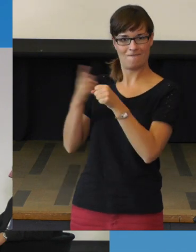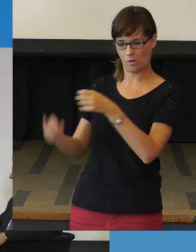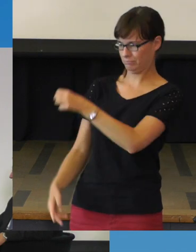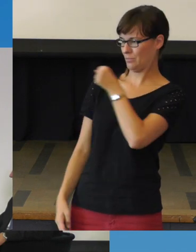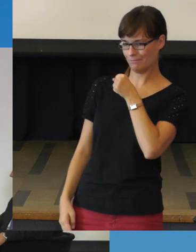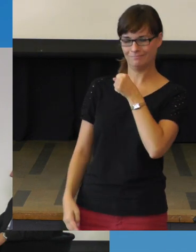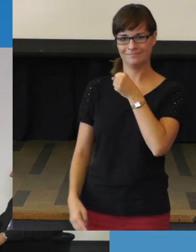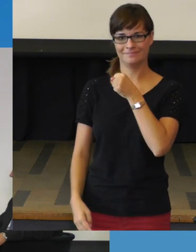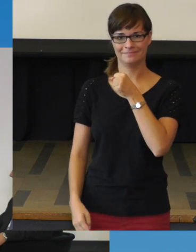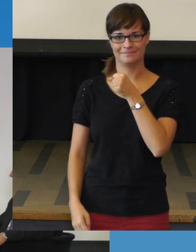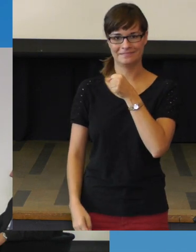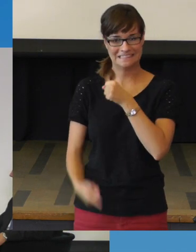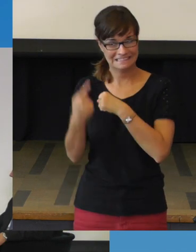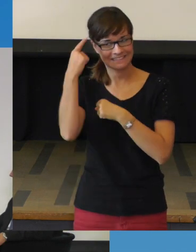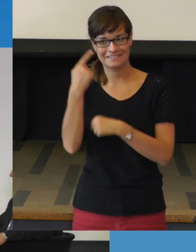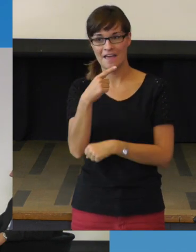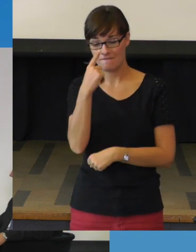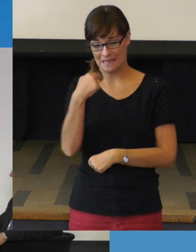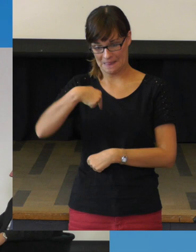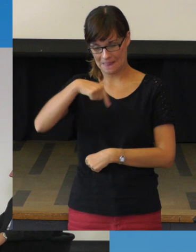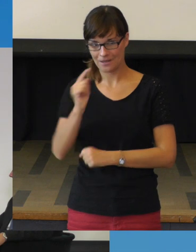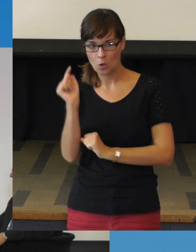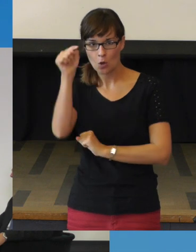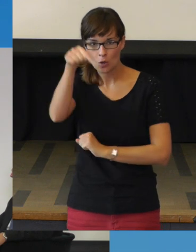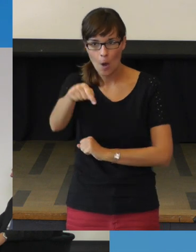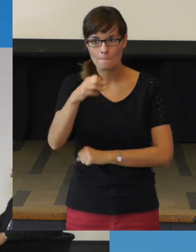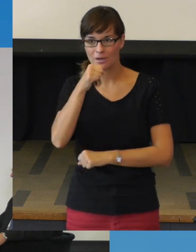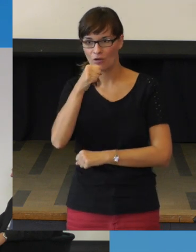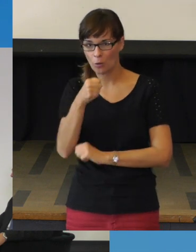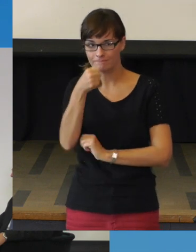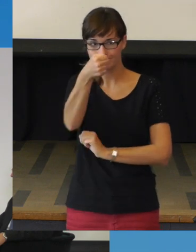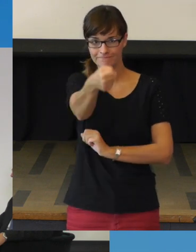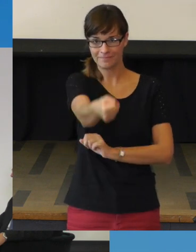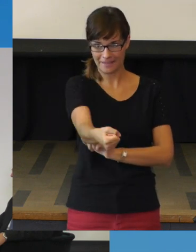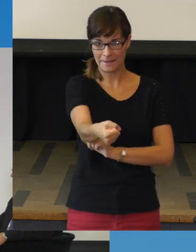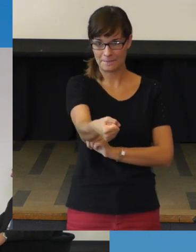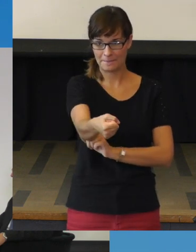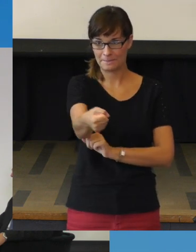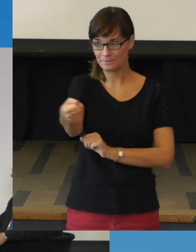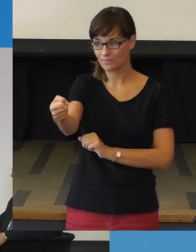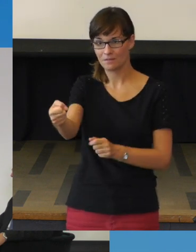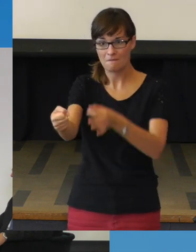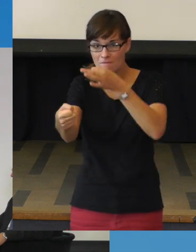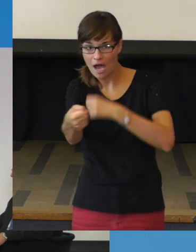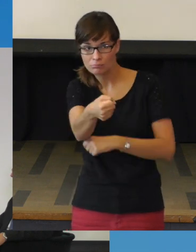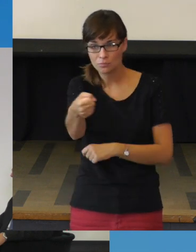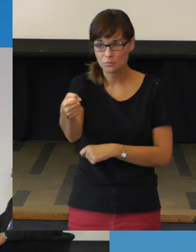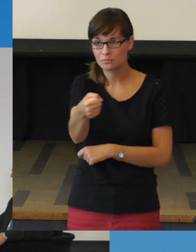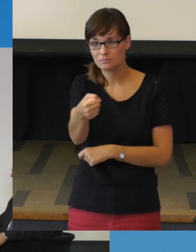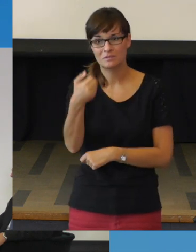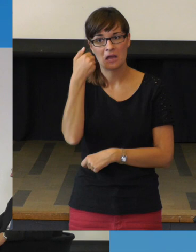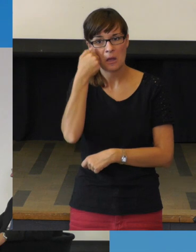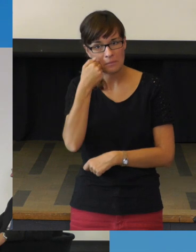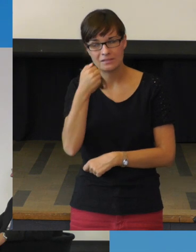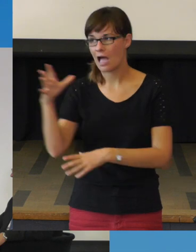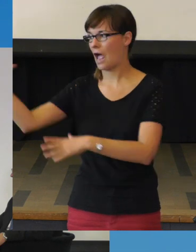Ich sage Ihnen das jetzt deswegen, wenn ich zu Ihnen runterkomme und Ihnen das Mikrofon vorhalte, damit Sie Ihre Fragen stellen können, lassen Sie es